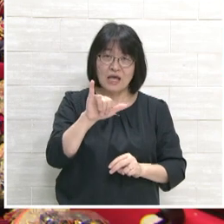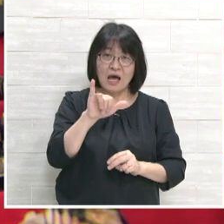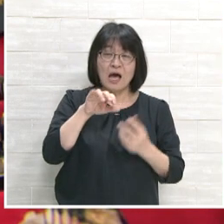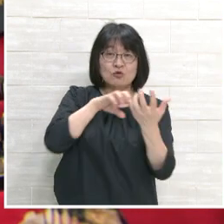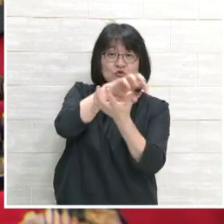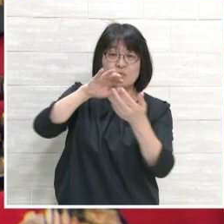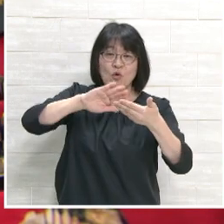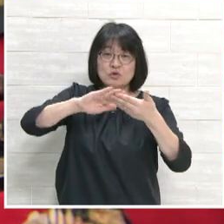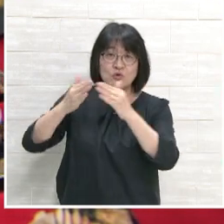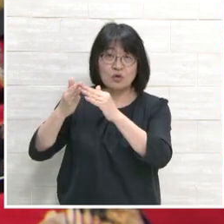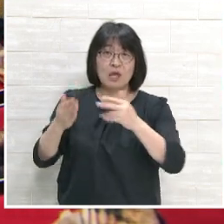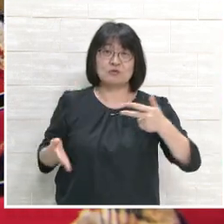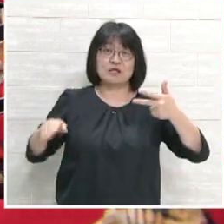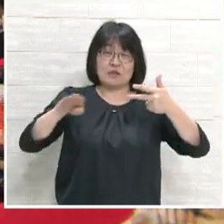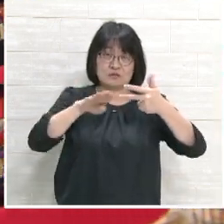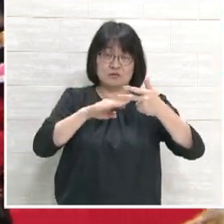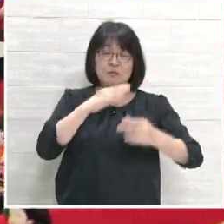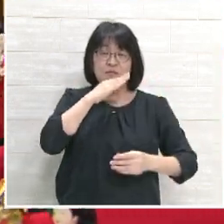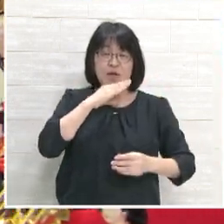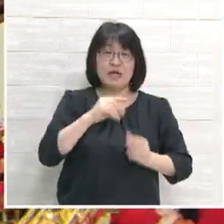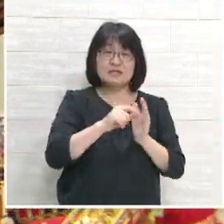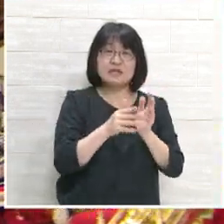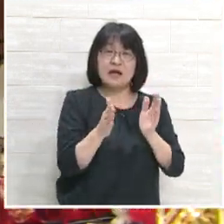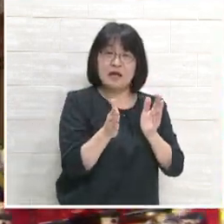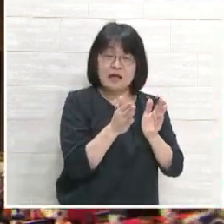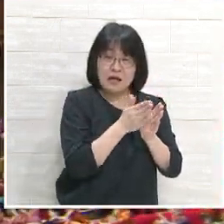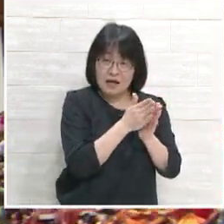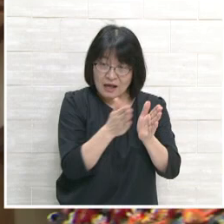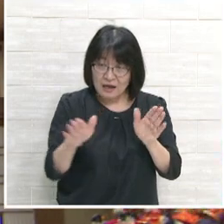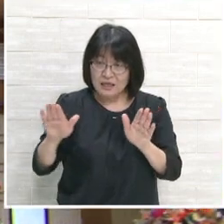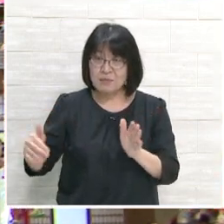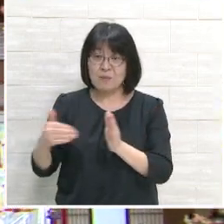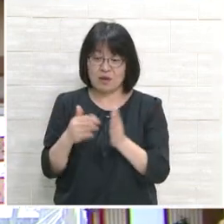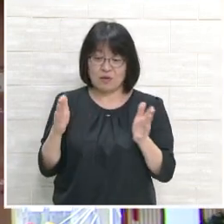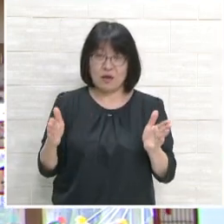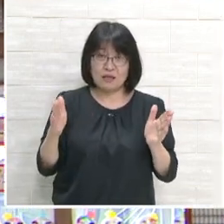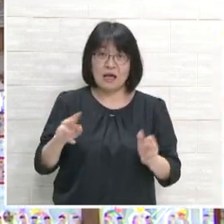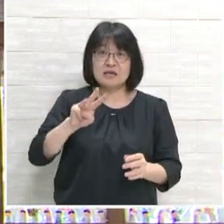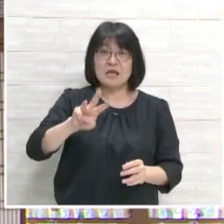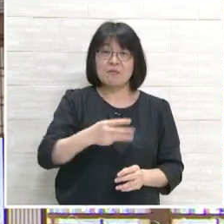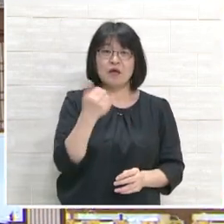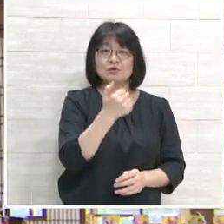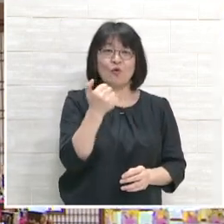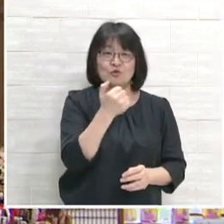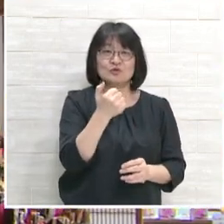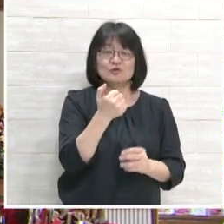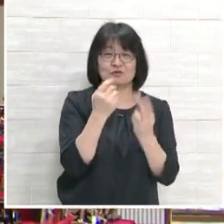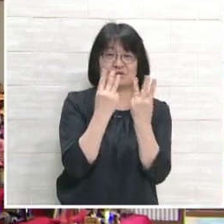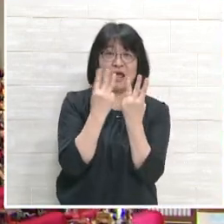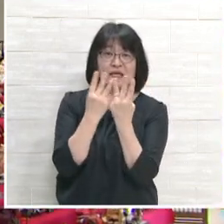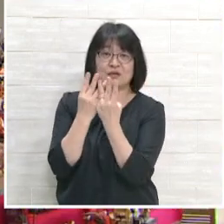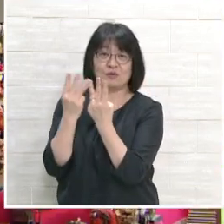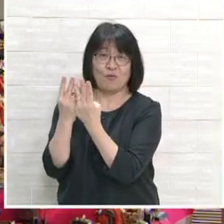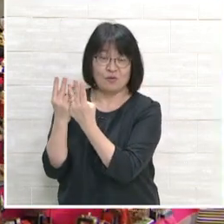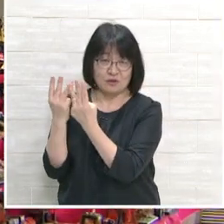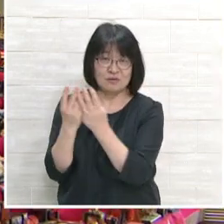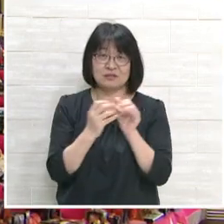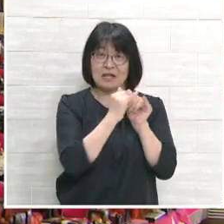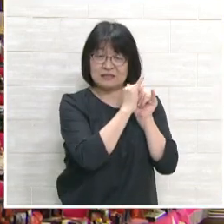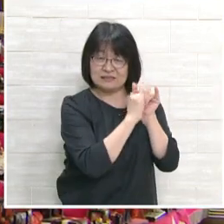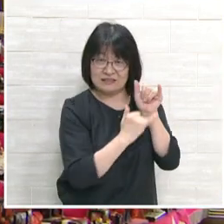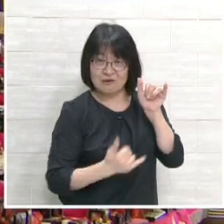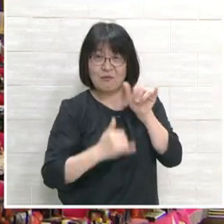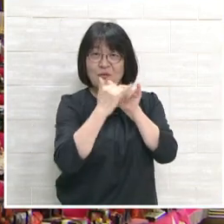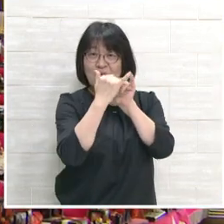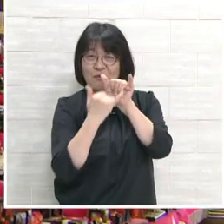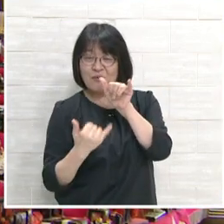。明治時代から現代までのおよそ350体のひな人形を毎年この時期に